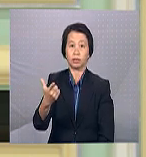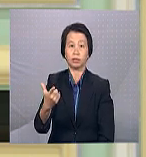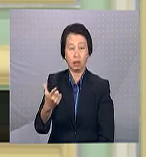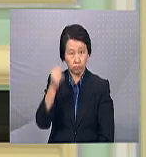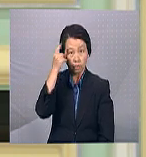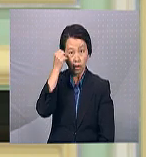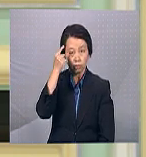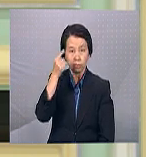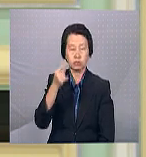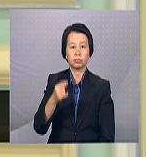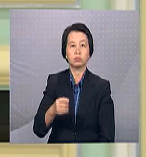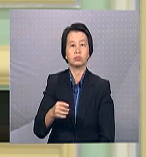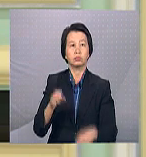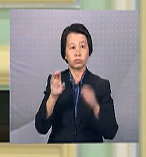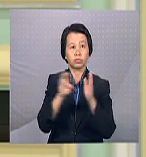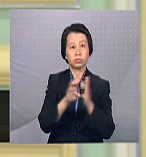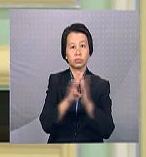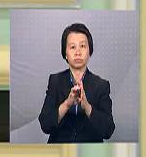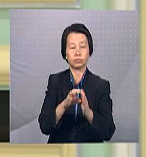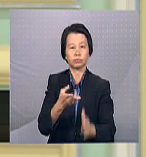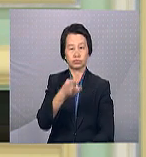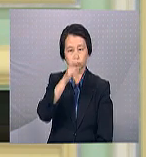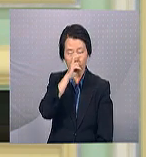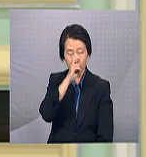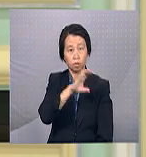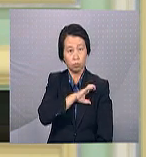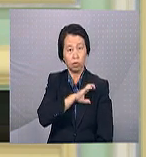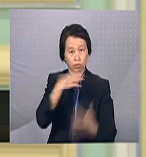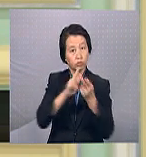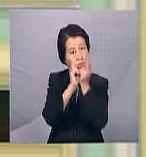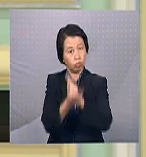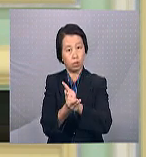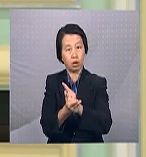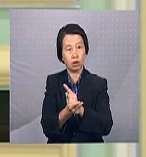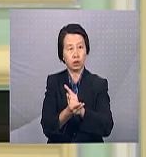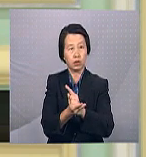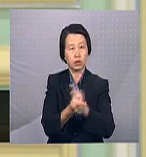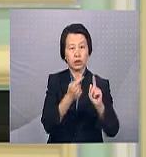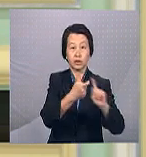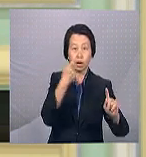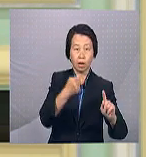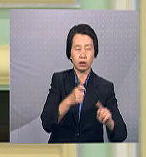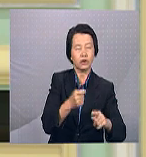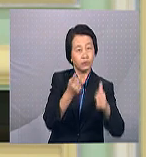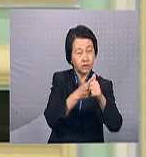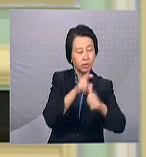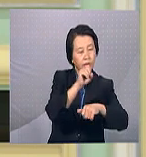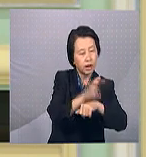bahawa mod dari segi penguasaan pihak polis telah pun berubah daripada